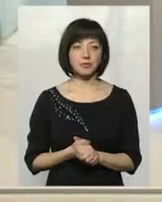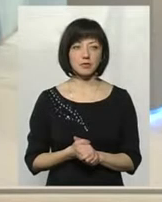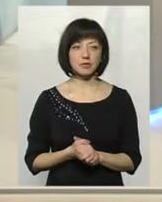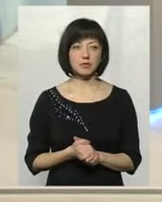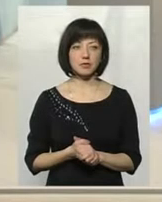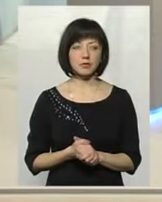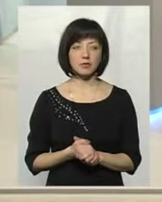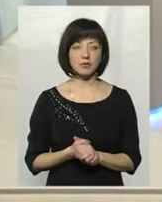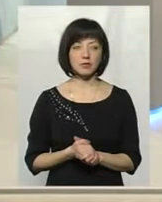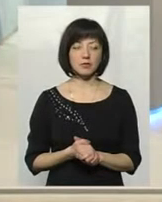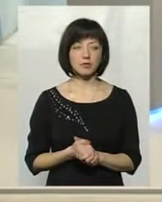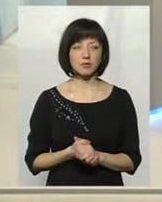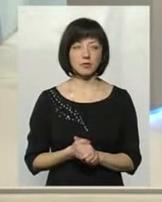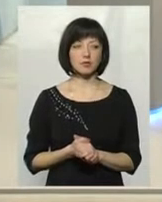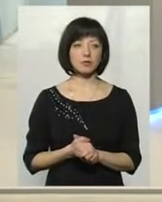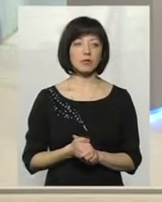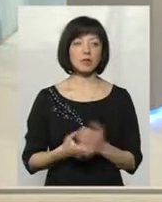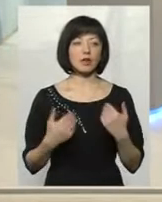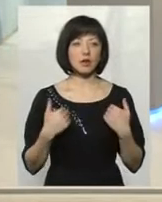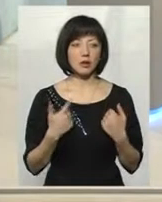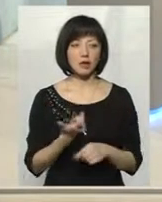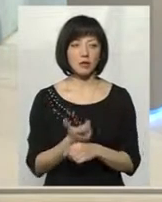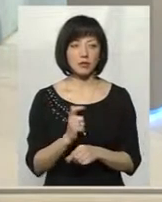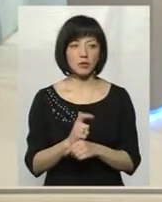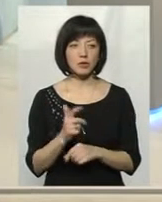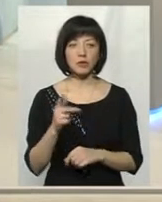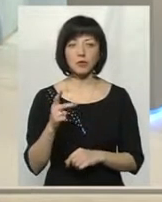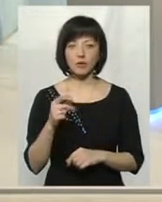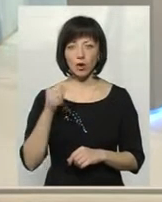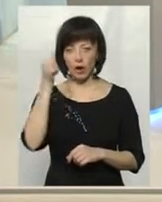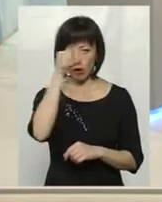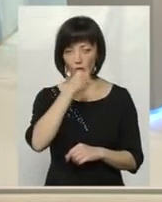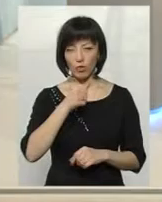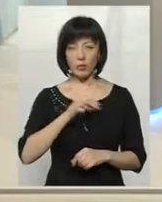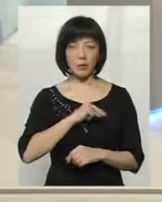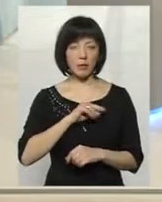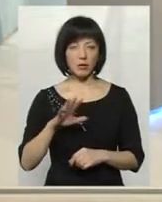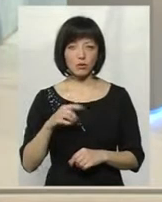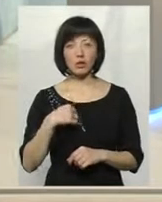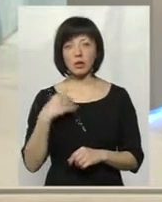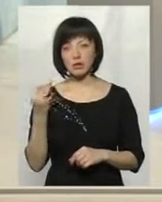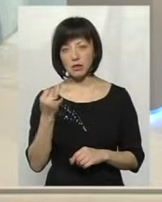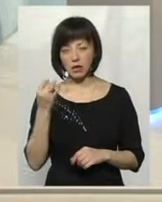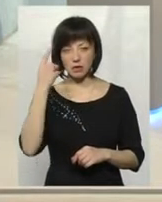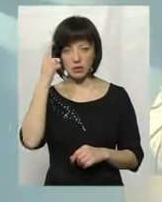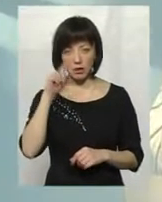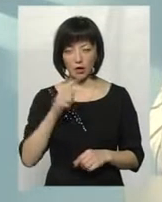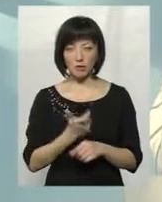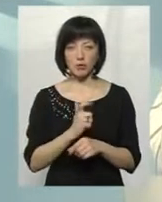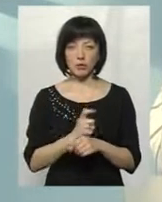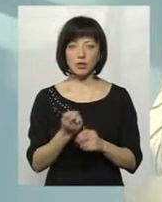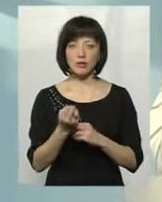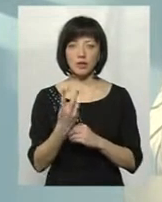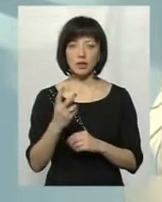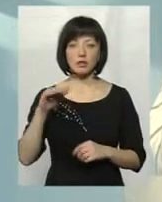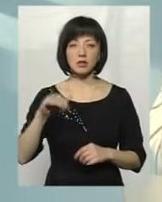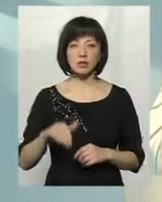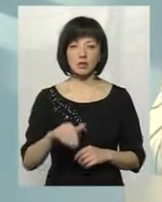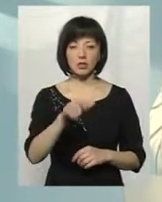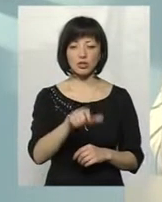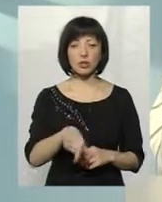Ну, я вже більше півтора року не працюю там, але я цікавлюся, знаю, що більше 12 тисяч